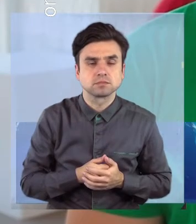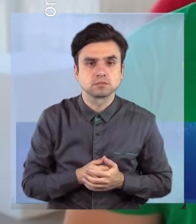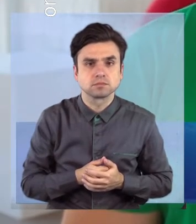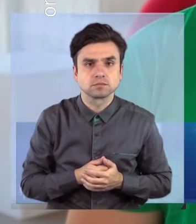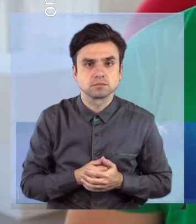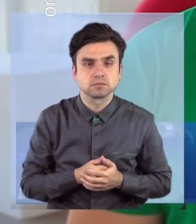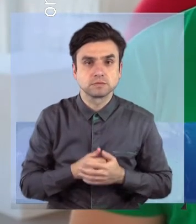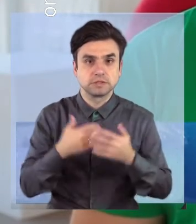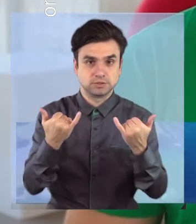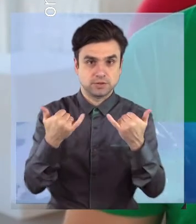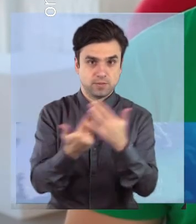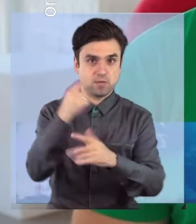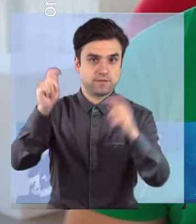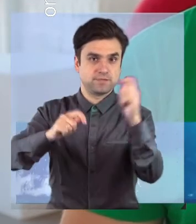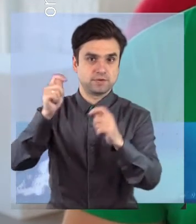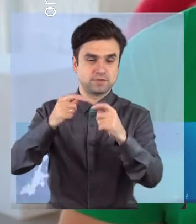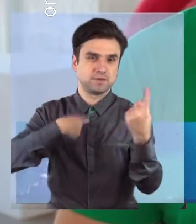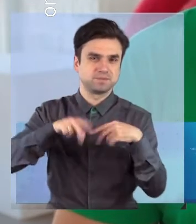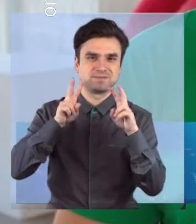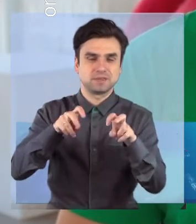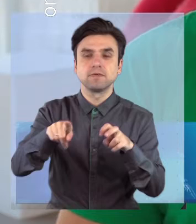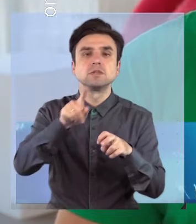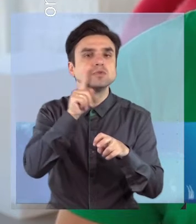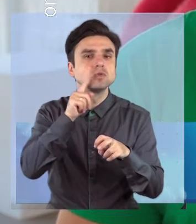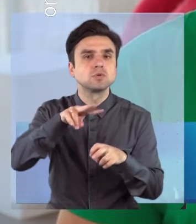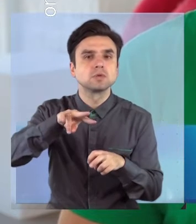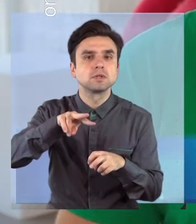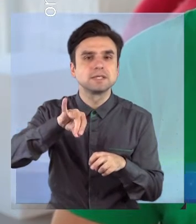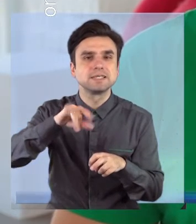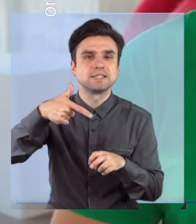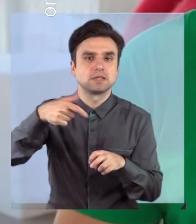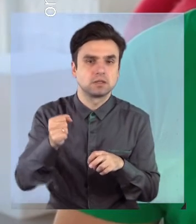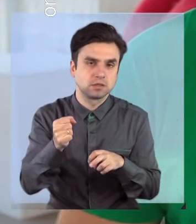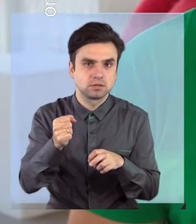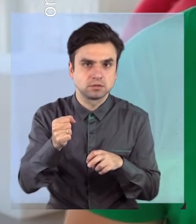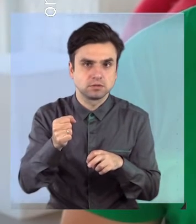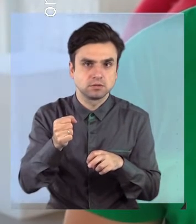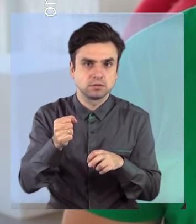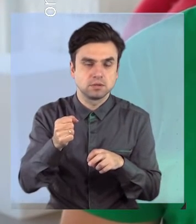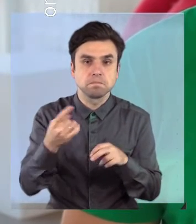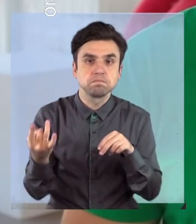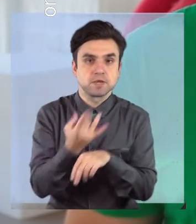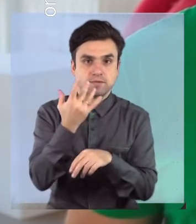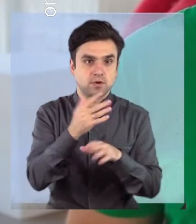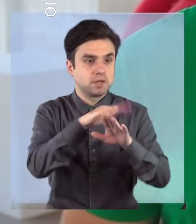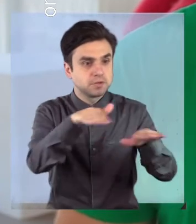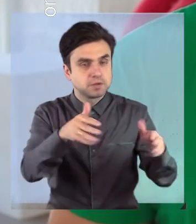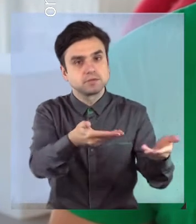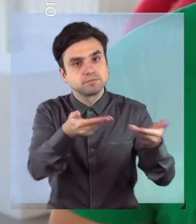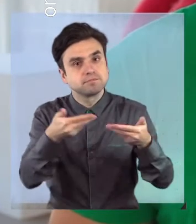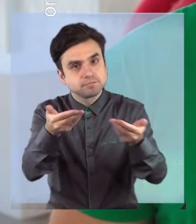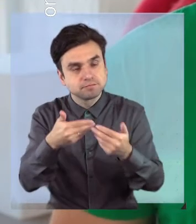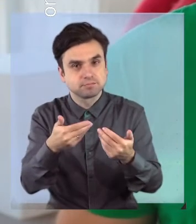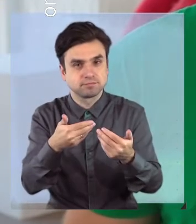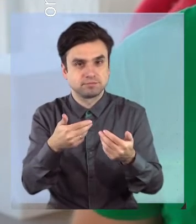Fest. Это наше первое мероприятие в рамках нашей программы по работе с детьми, которая называется Green League.